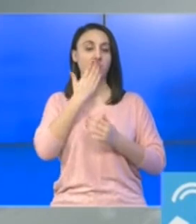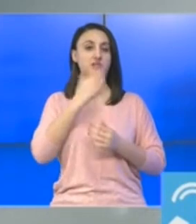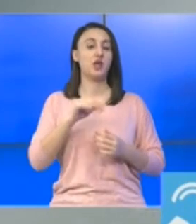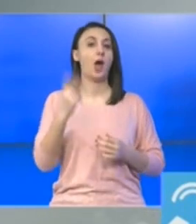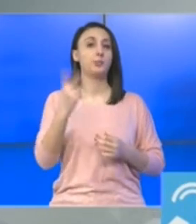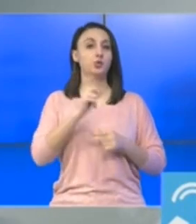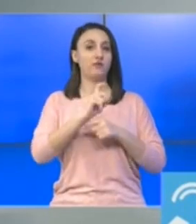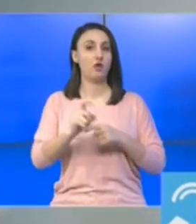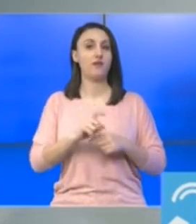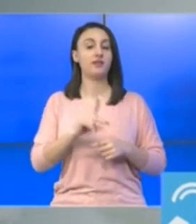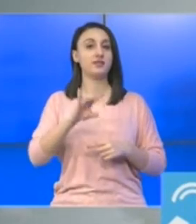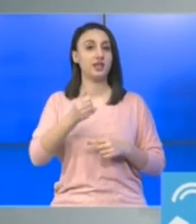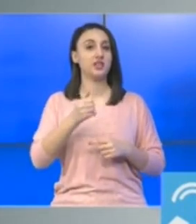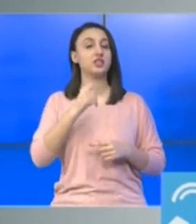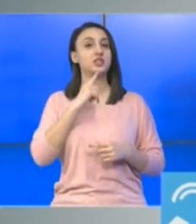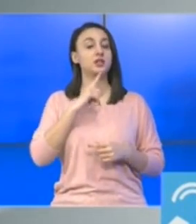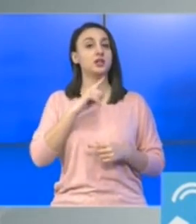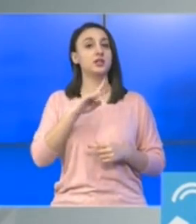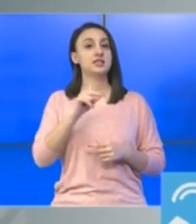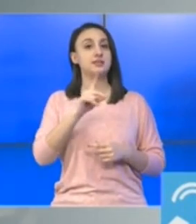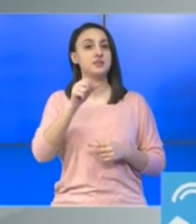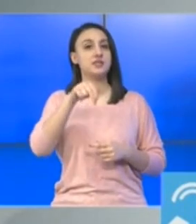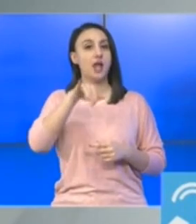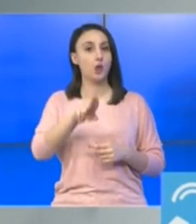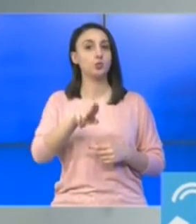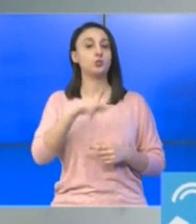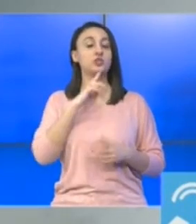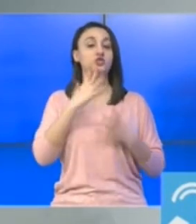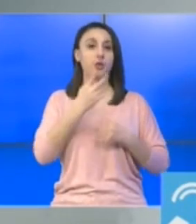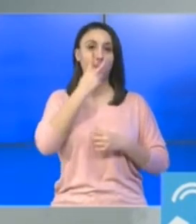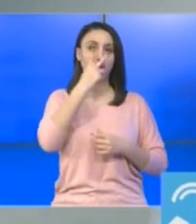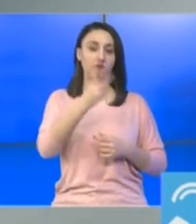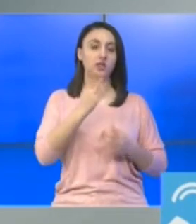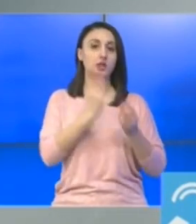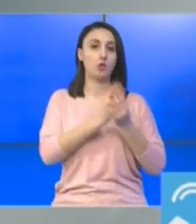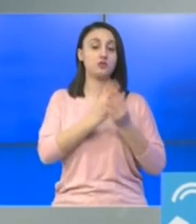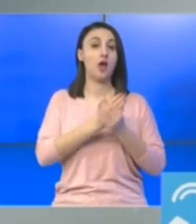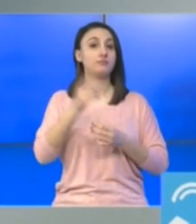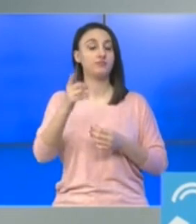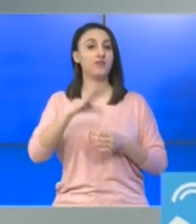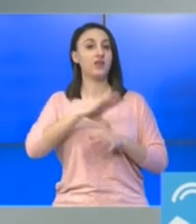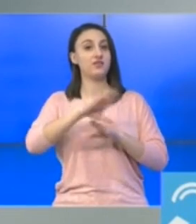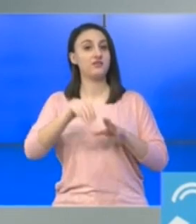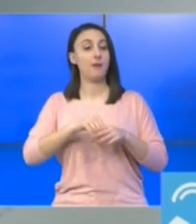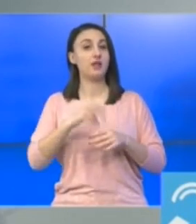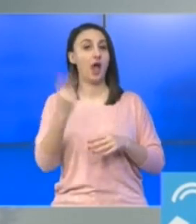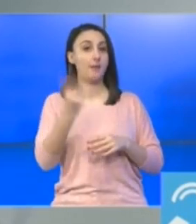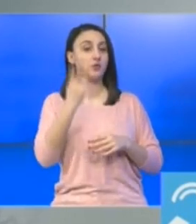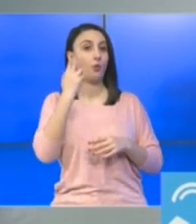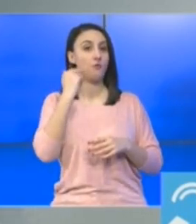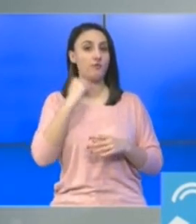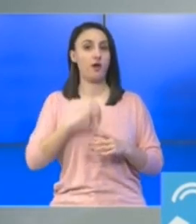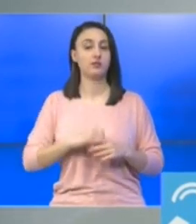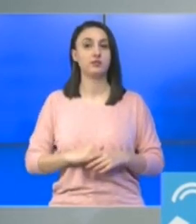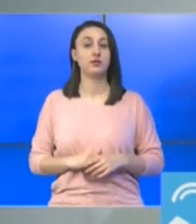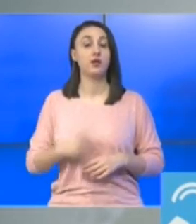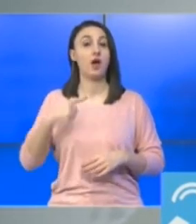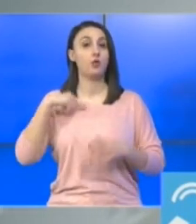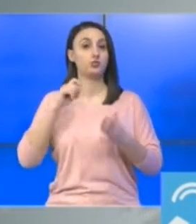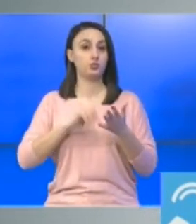doi inculpați, Gheorghe Dincă și Ștefan Risipițeanu. În ce privește dosarul Caracal, familiile Alexandrei Măceșanu și Luizei Melencu au